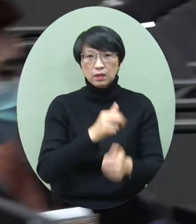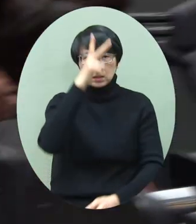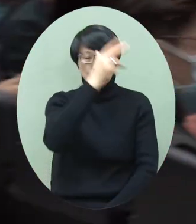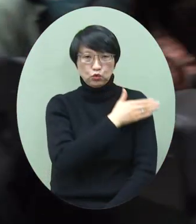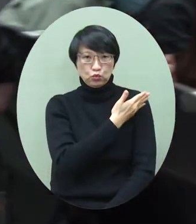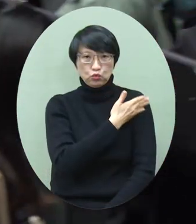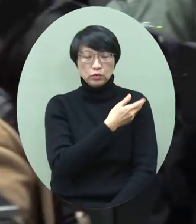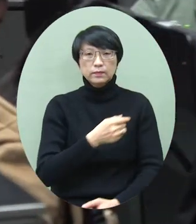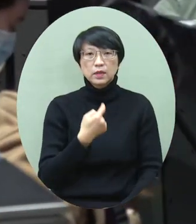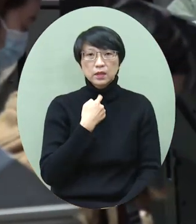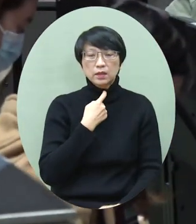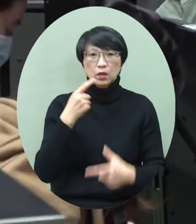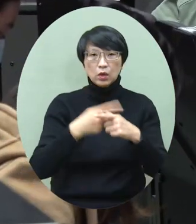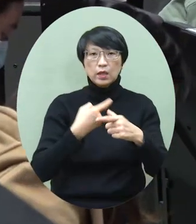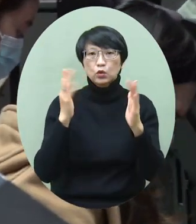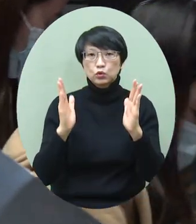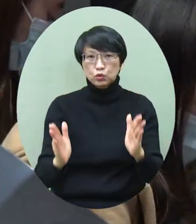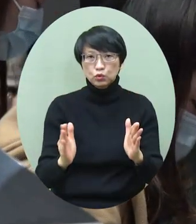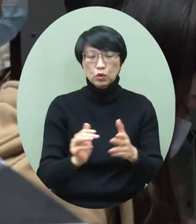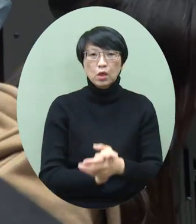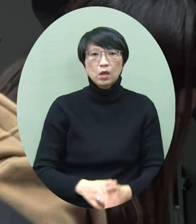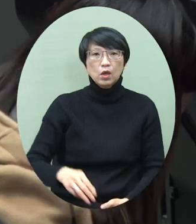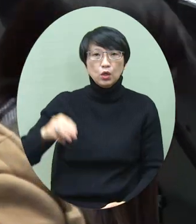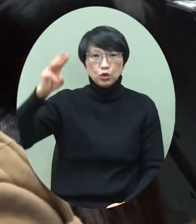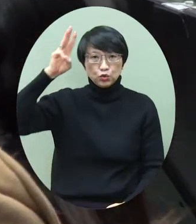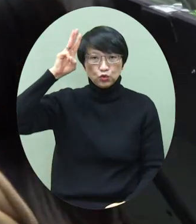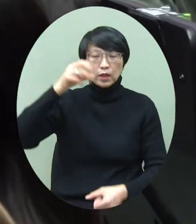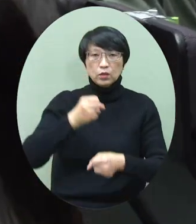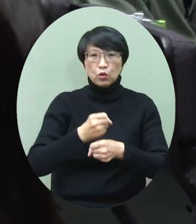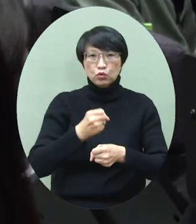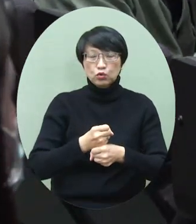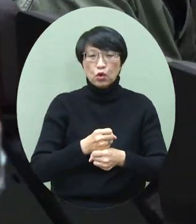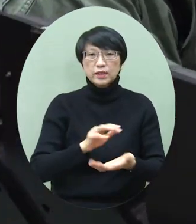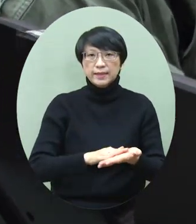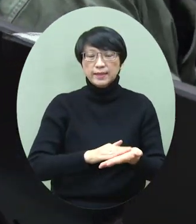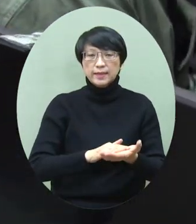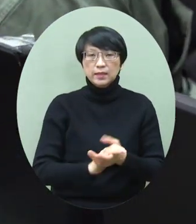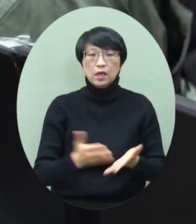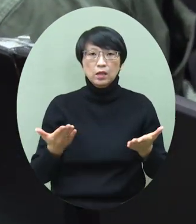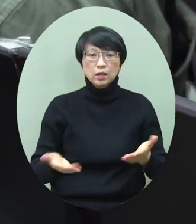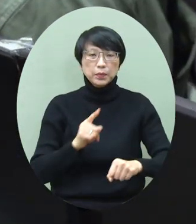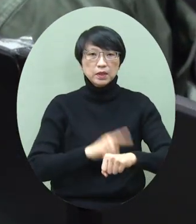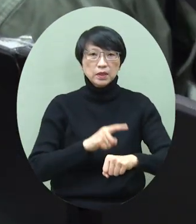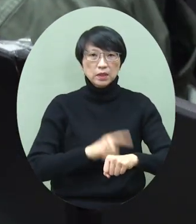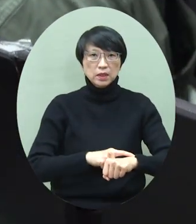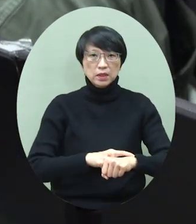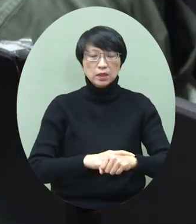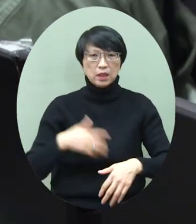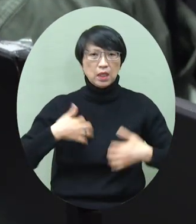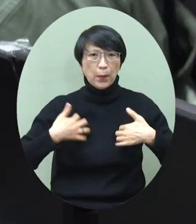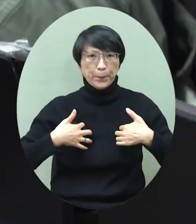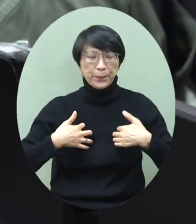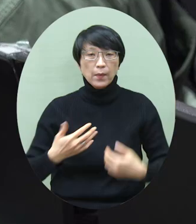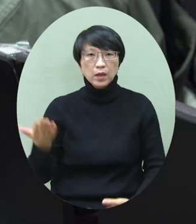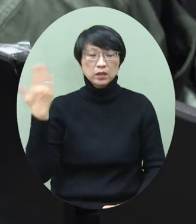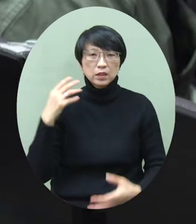即係要喺一個月內即係做翻嗰個宣誓嘅工作。想問下，其實點解今次嗰個時間會係即係咁倉促？以往一